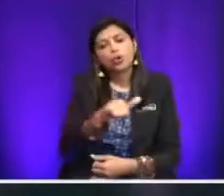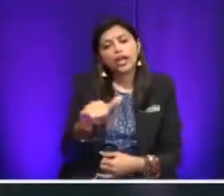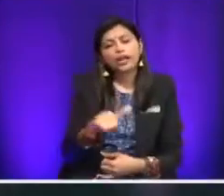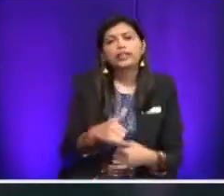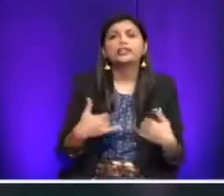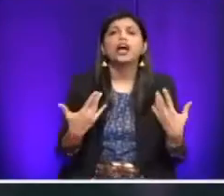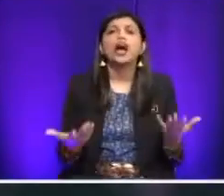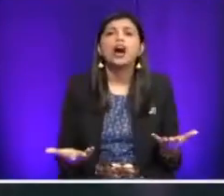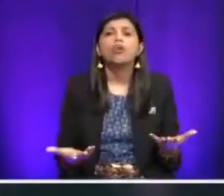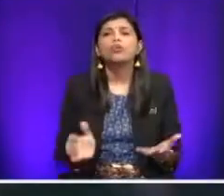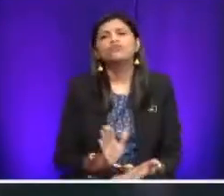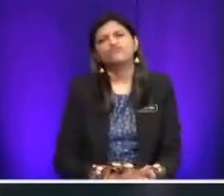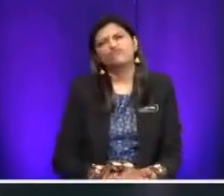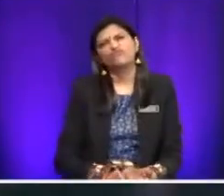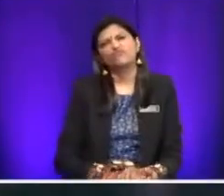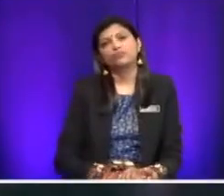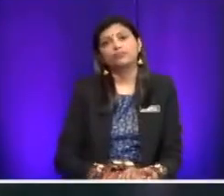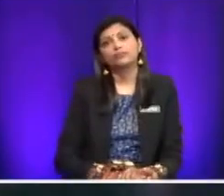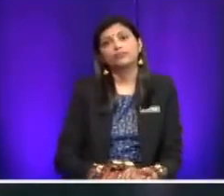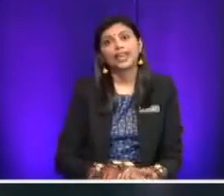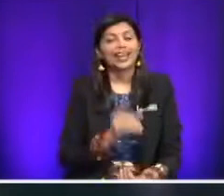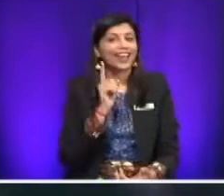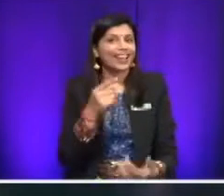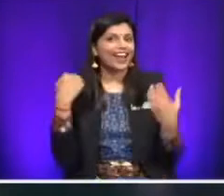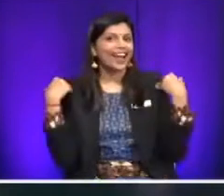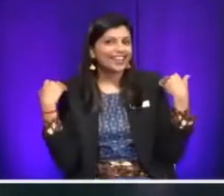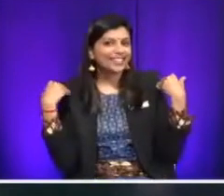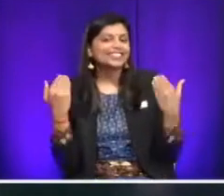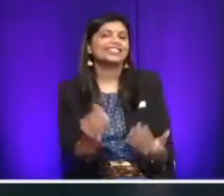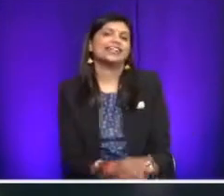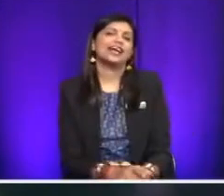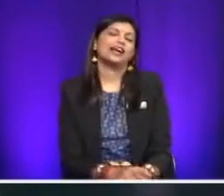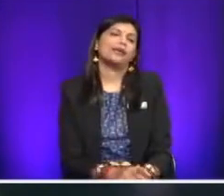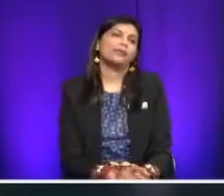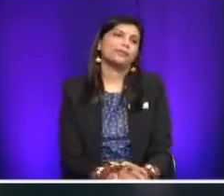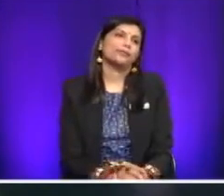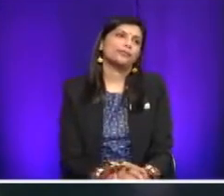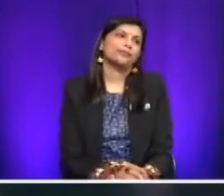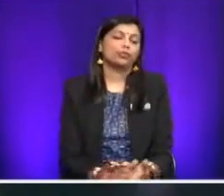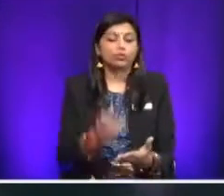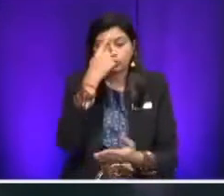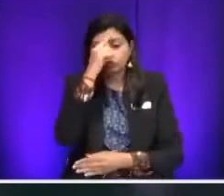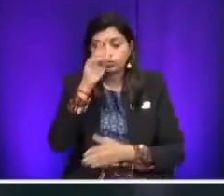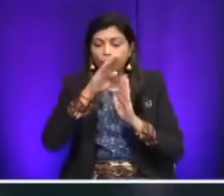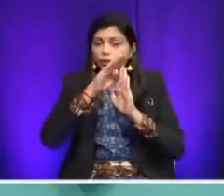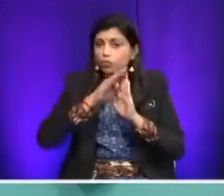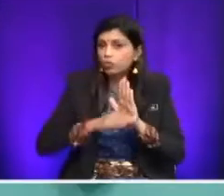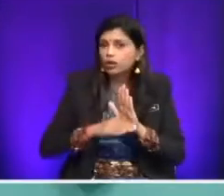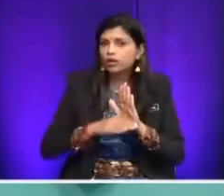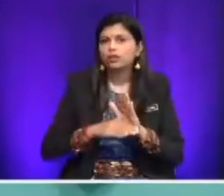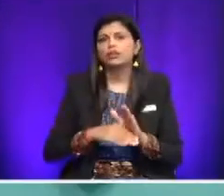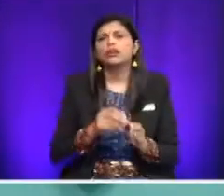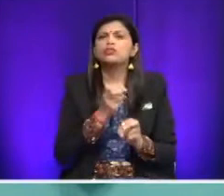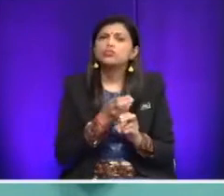mencipta mencipta ayundah Masjid Istiqlal untuk untuk mengurangkan beban pengguna